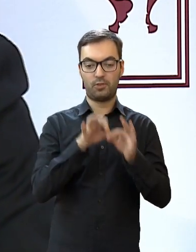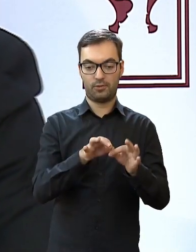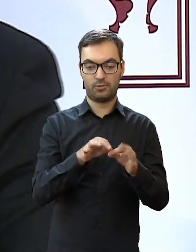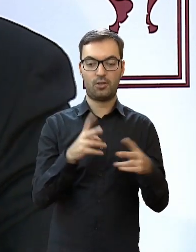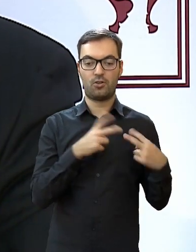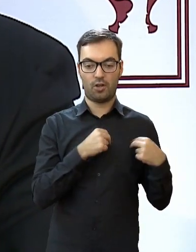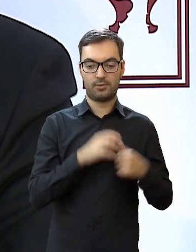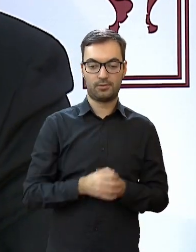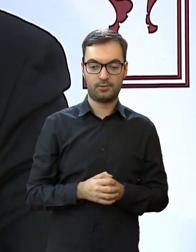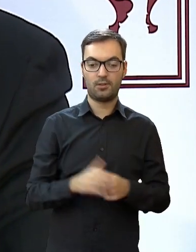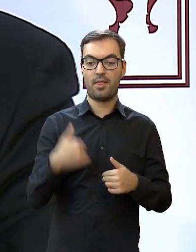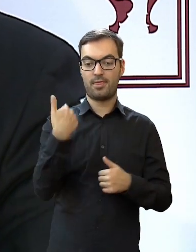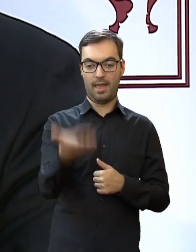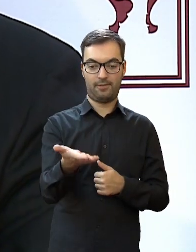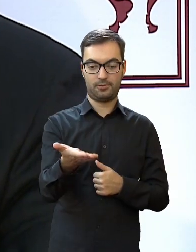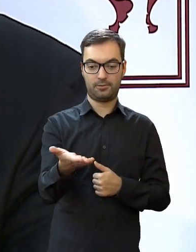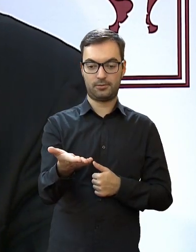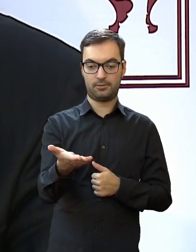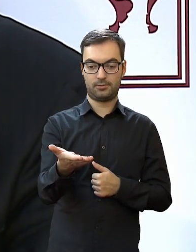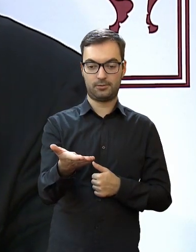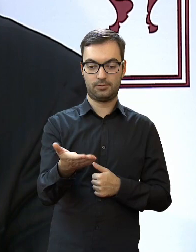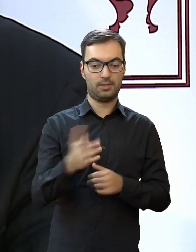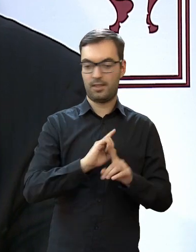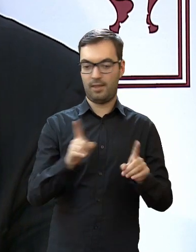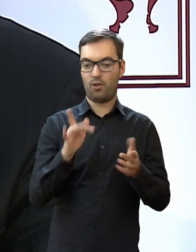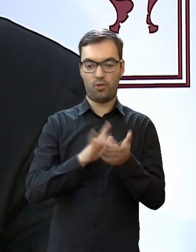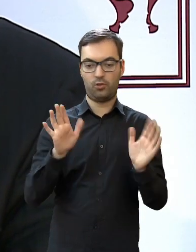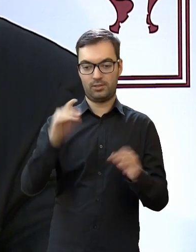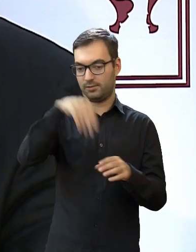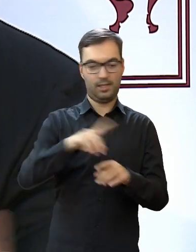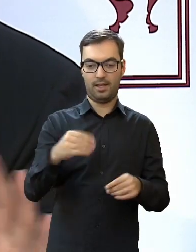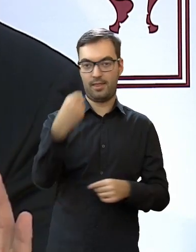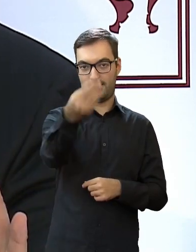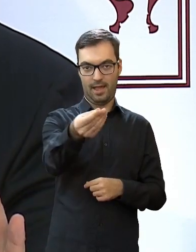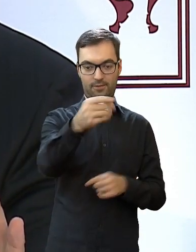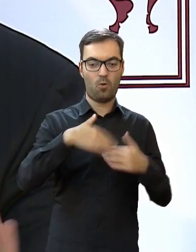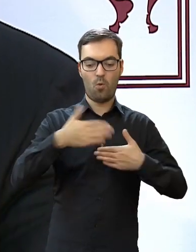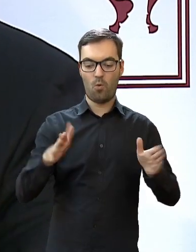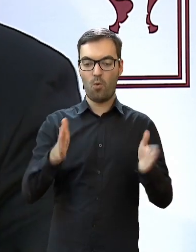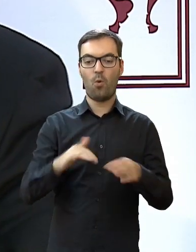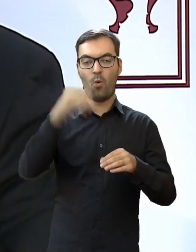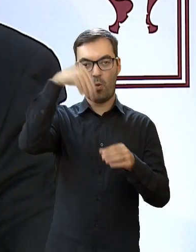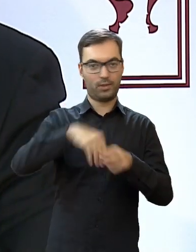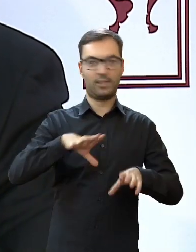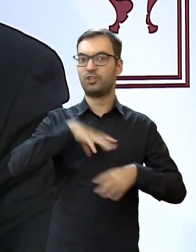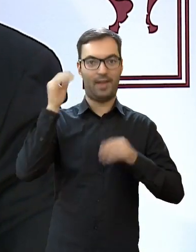obwodowej, dawał tą kartkę, nie mógł urny dotknąć i sam wrzucić. Urna była świętością.